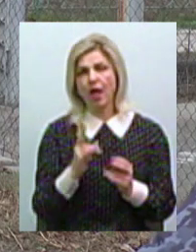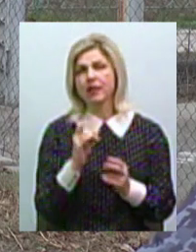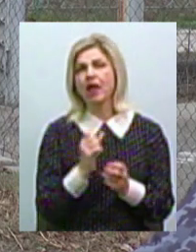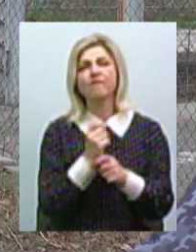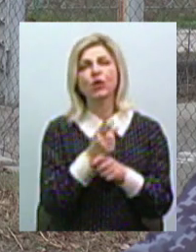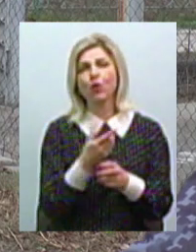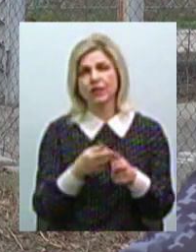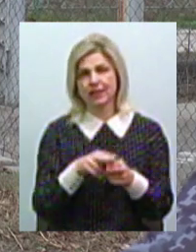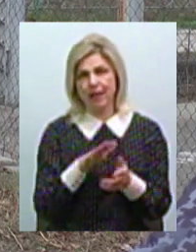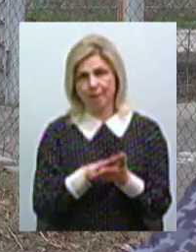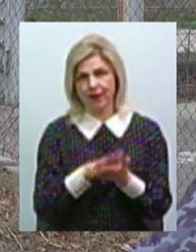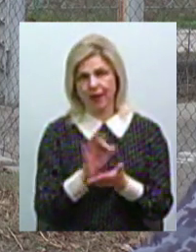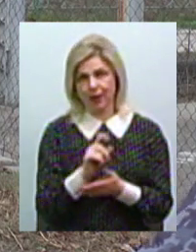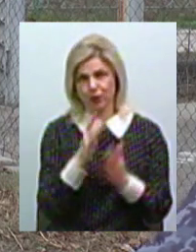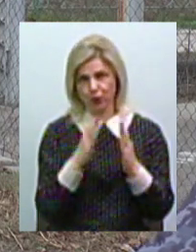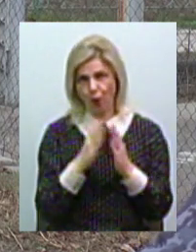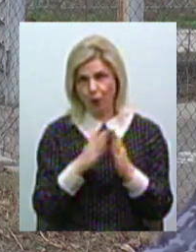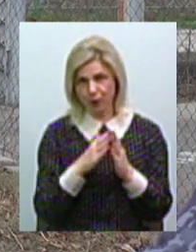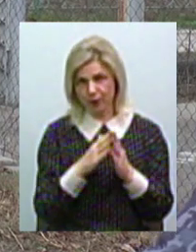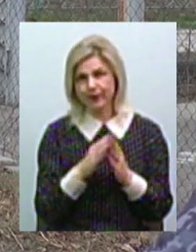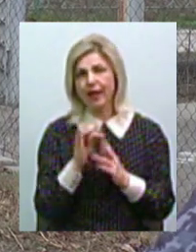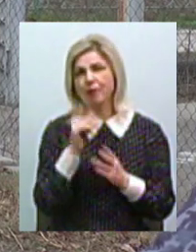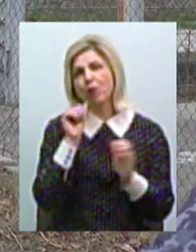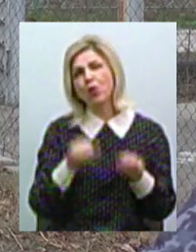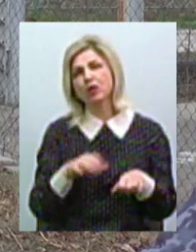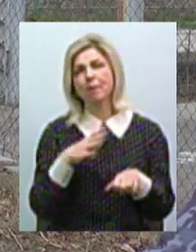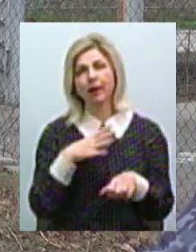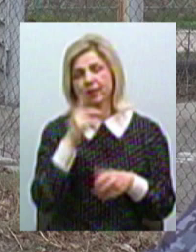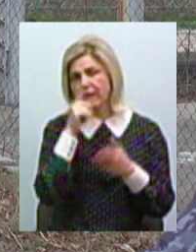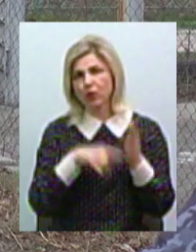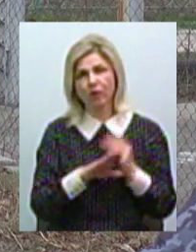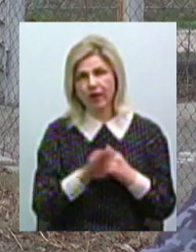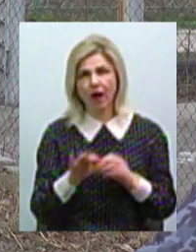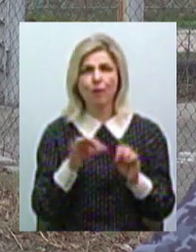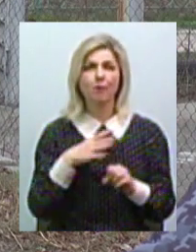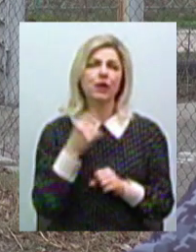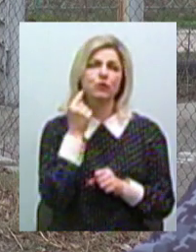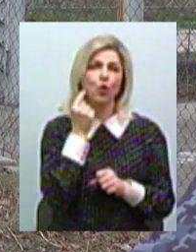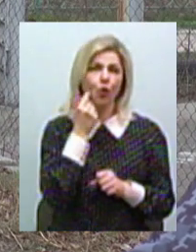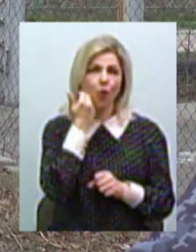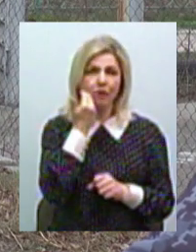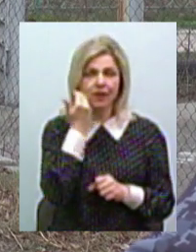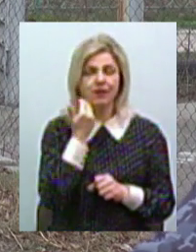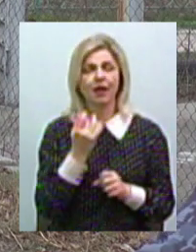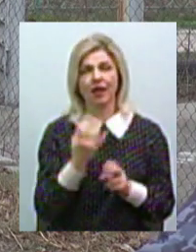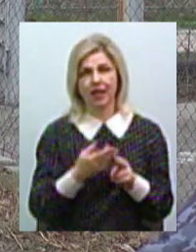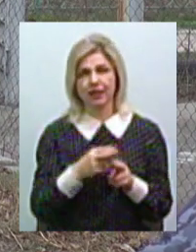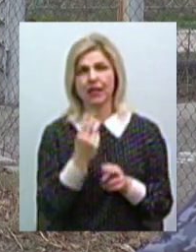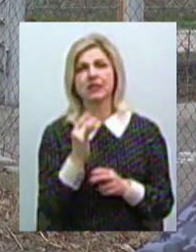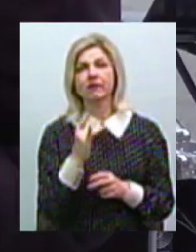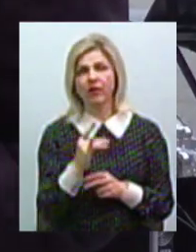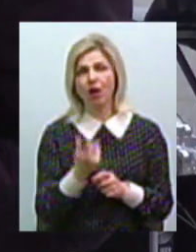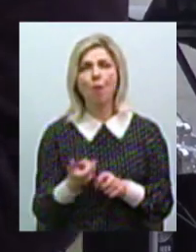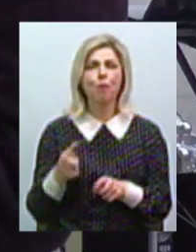дому, можливо, десь не довіряють, можливо, десь соромляться цього, тому ці цифри значно